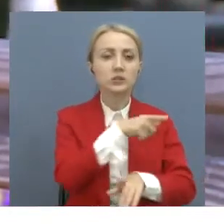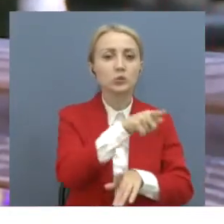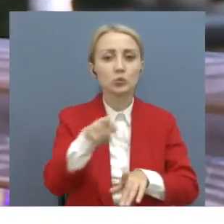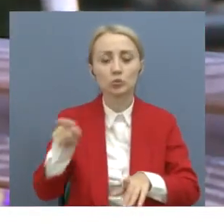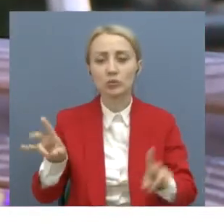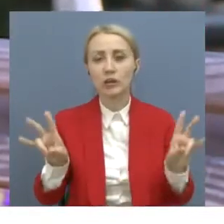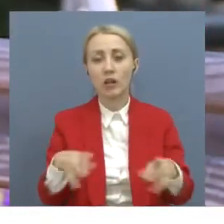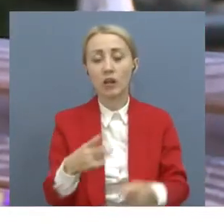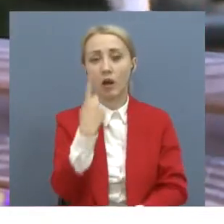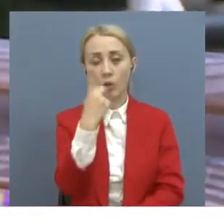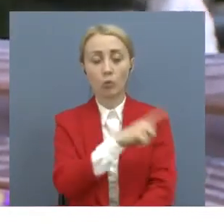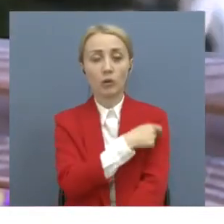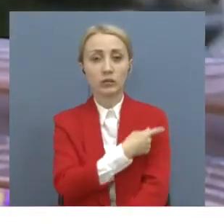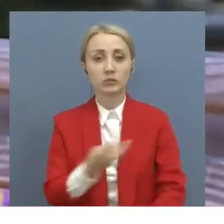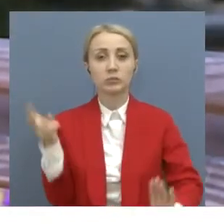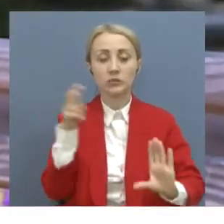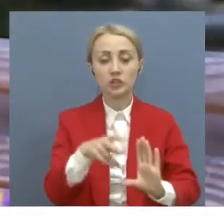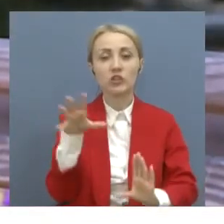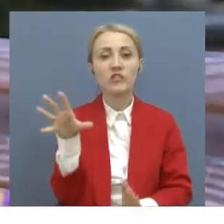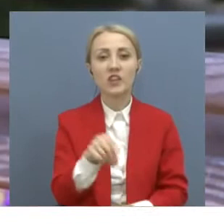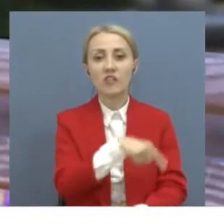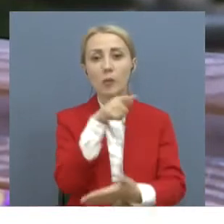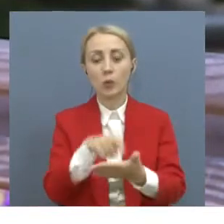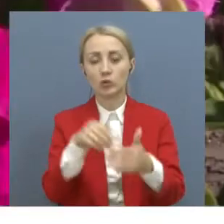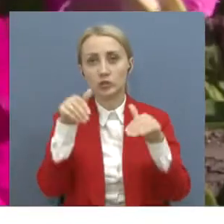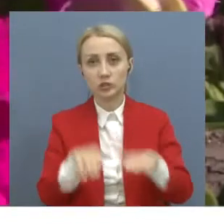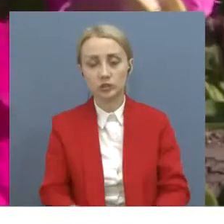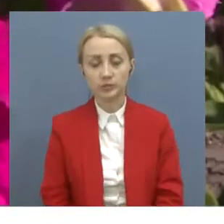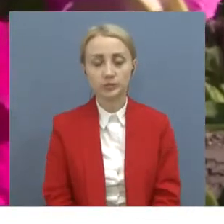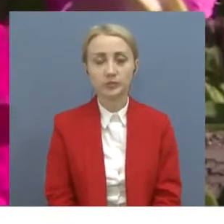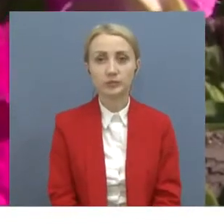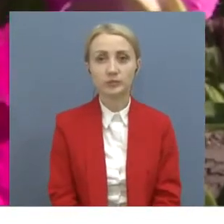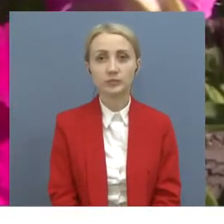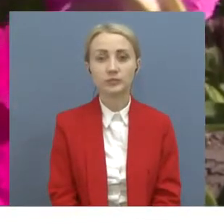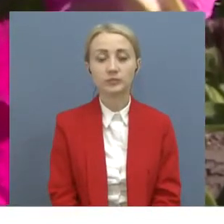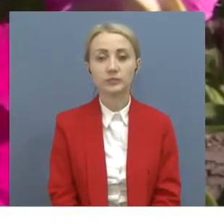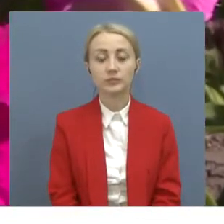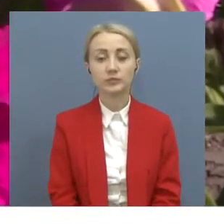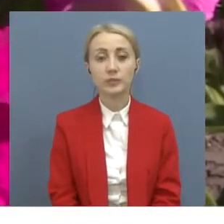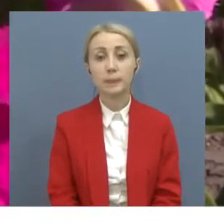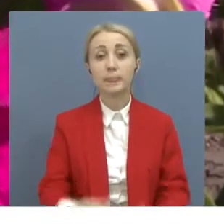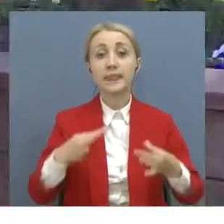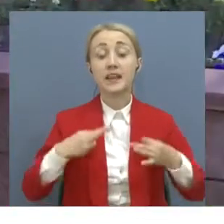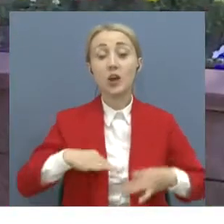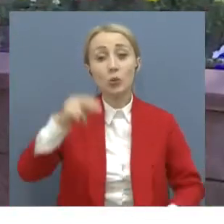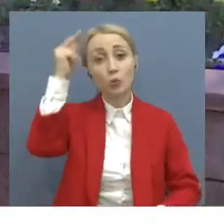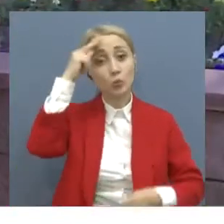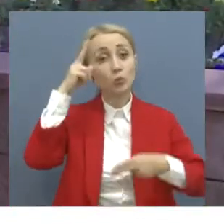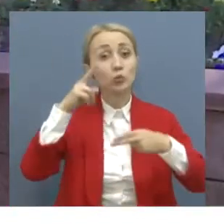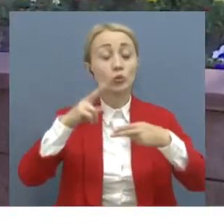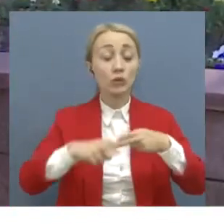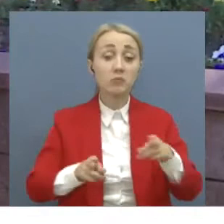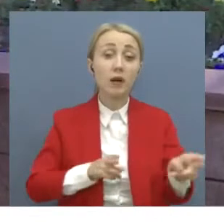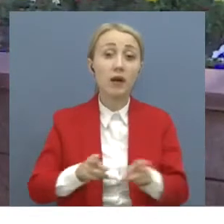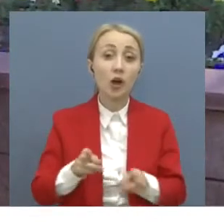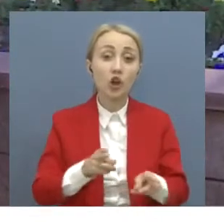Міне, бұл бір жерде орналасқан қолжетімді медициналық көмек деп аталады. Оқу бітірген соң ол қазіргі Біржан Сал ауданына қарасты Степняк